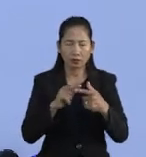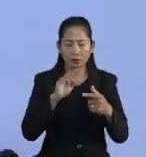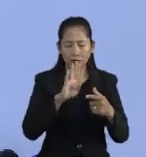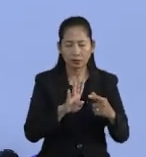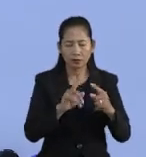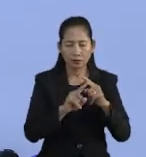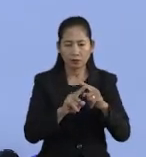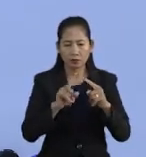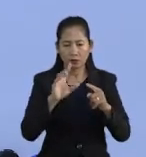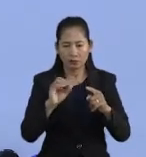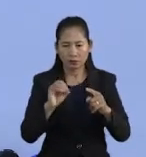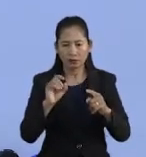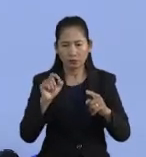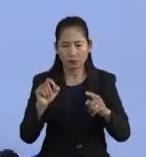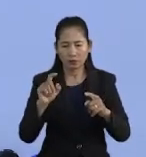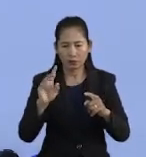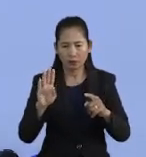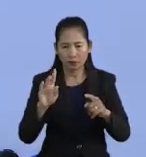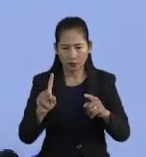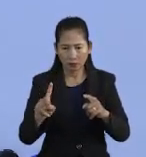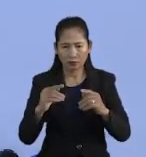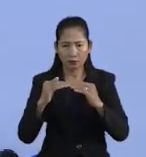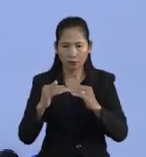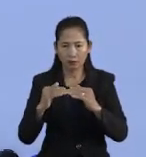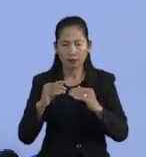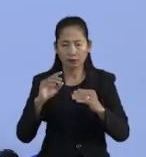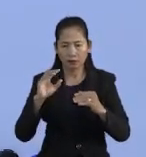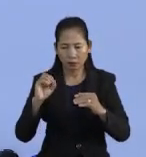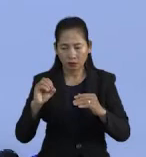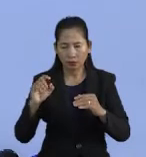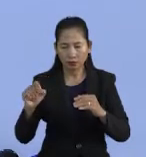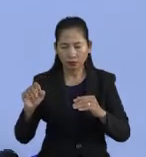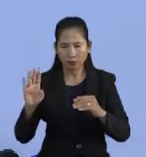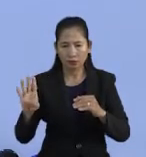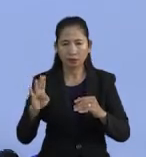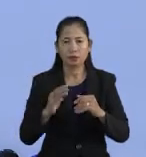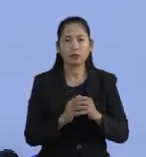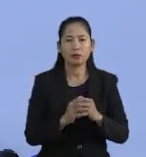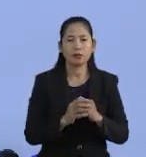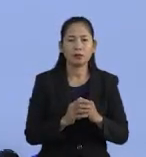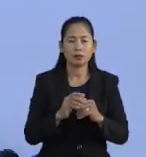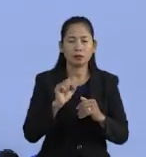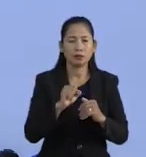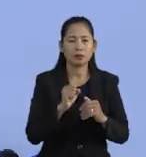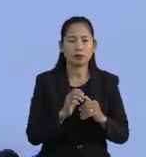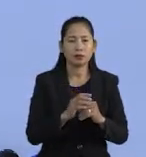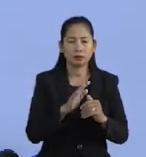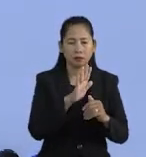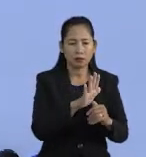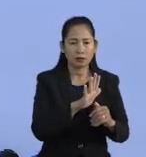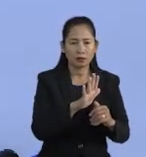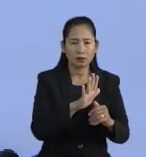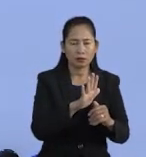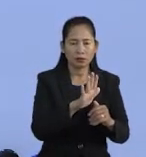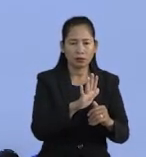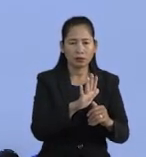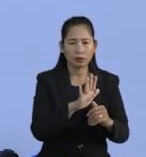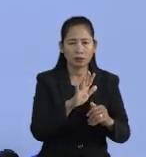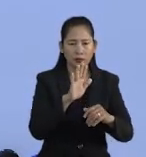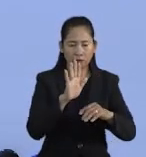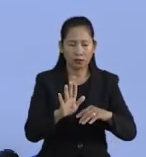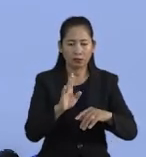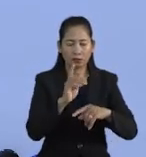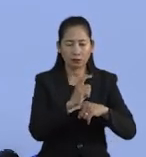bốn con đường sôn chọi mũi smart sôn chọi buồn các nè và pram và